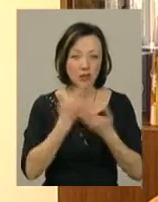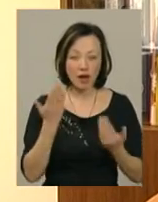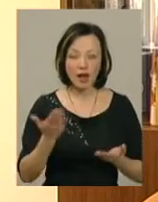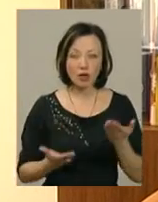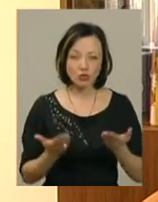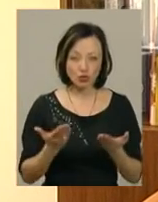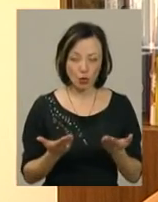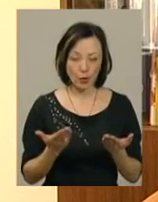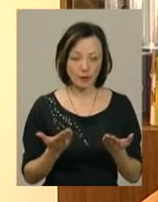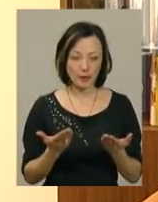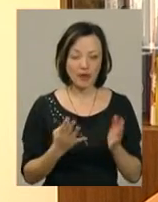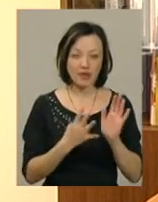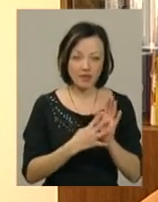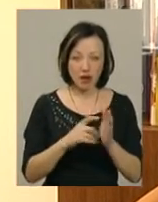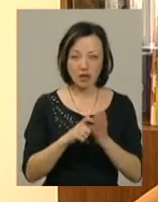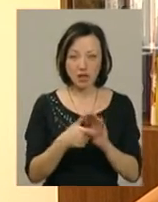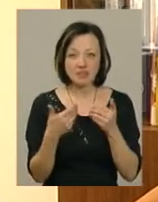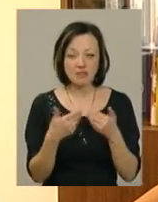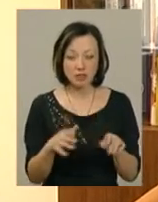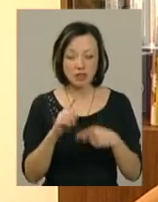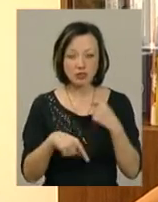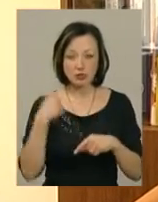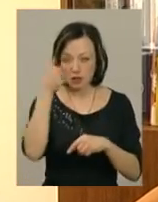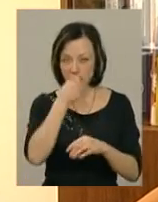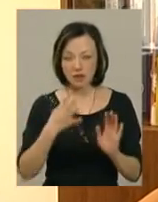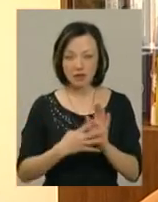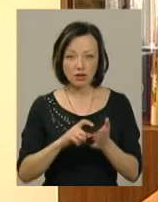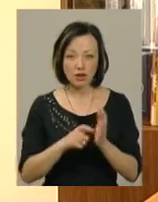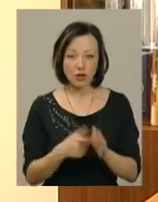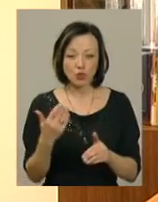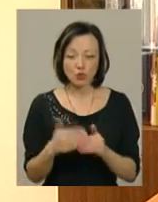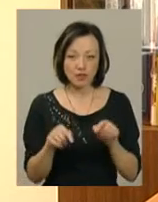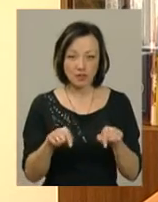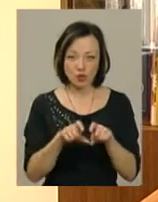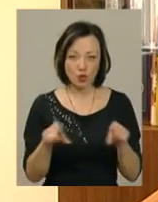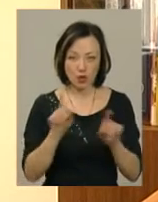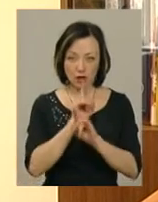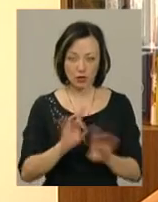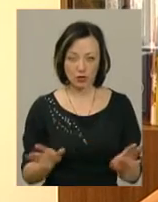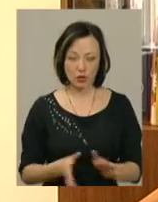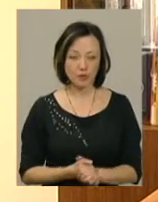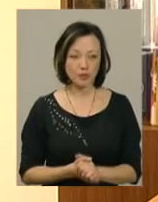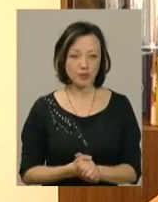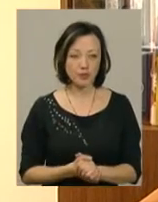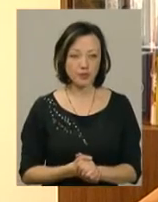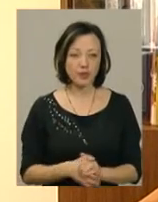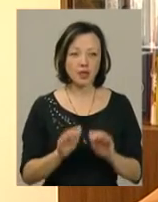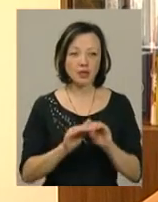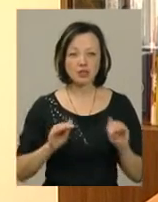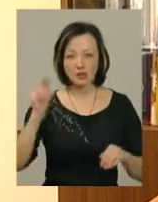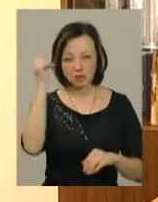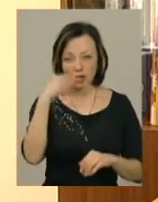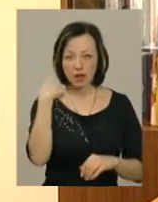якщо 9 клас випуститься на наступний рік, 9 класу вже у цій школі не буде. Діти